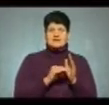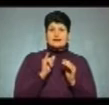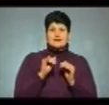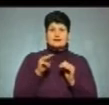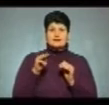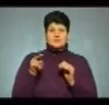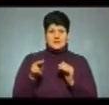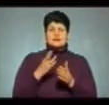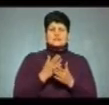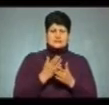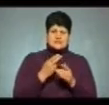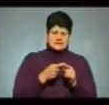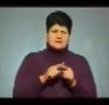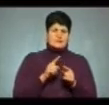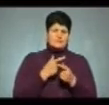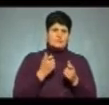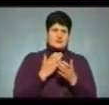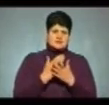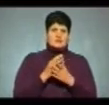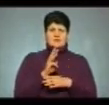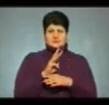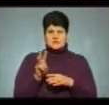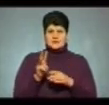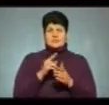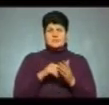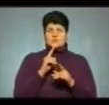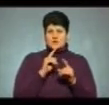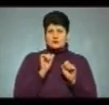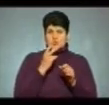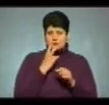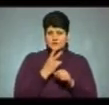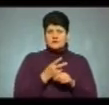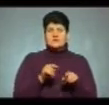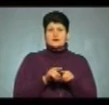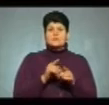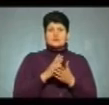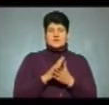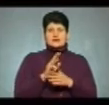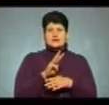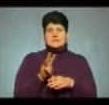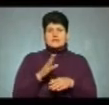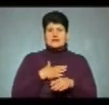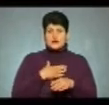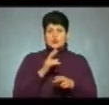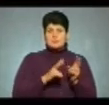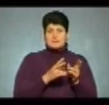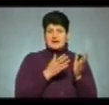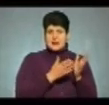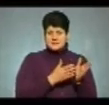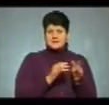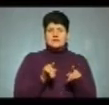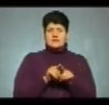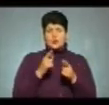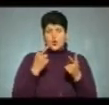інформація є висвітлена на сайті міської ради, її можна подивитися на сьогоднішній день. Також є на сайті нашого підприємства, і безпосередньо оголошення